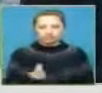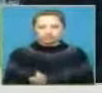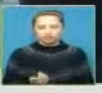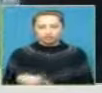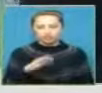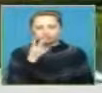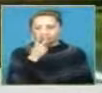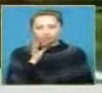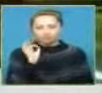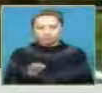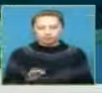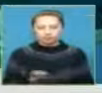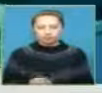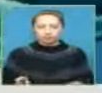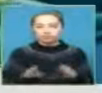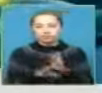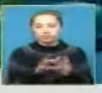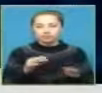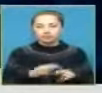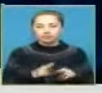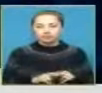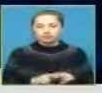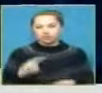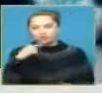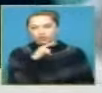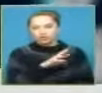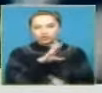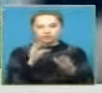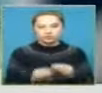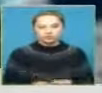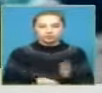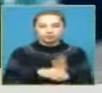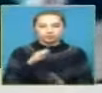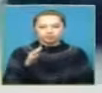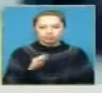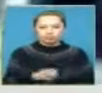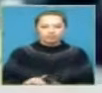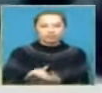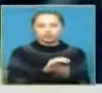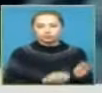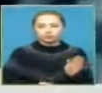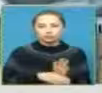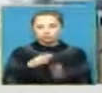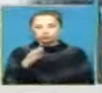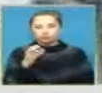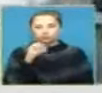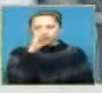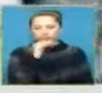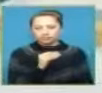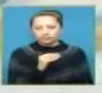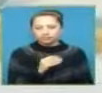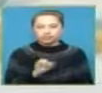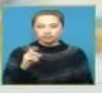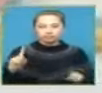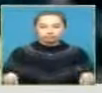дұрыс қараймын. Президент сайлауы бұл бастама экономикалық тұрақтылық пен ел бірлігінің нығая түсуіне оң әсер етеді.